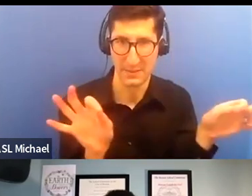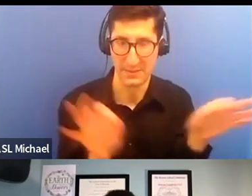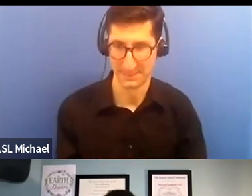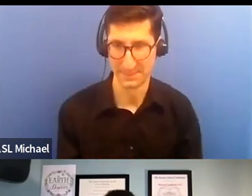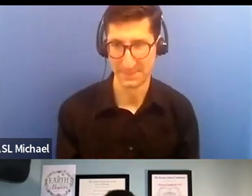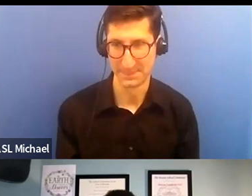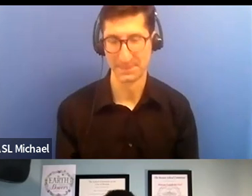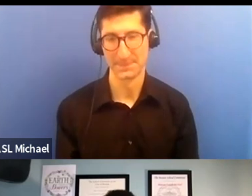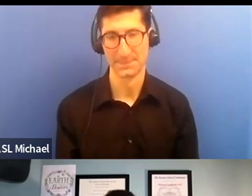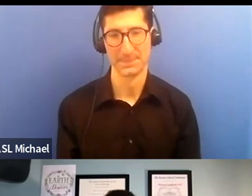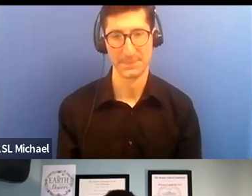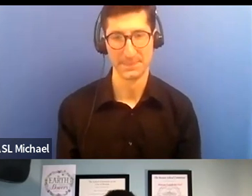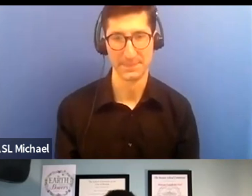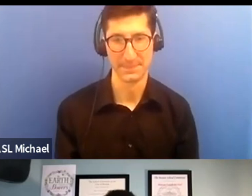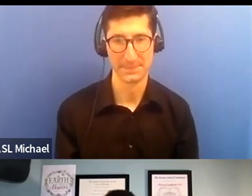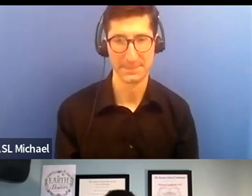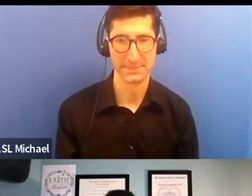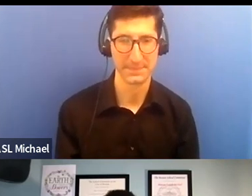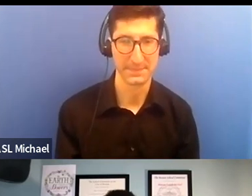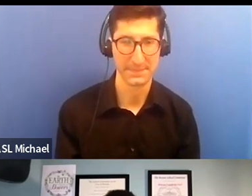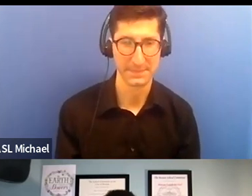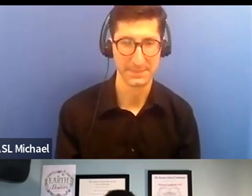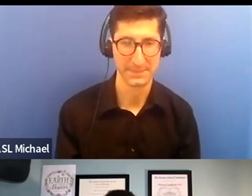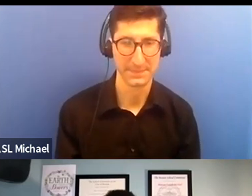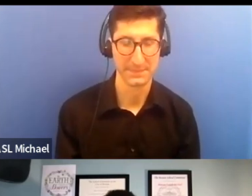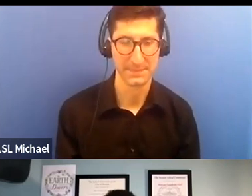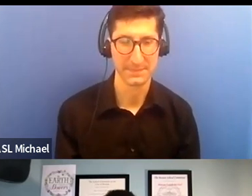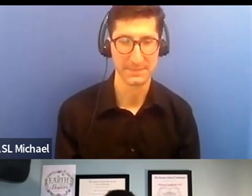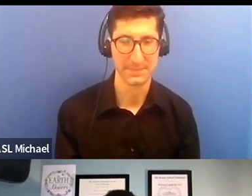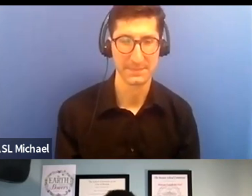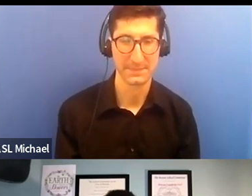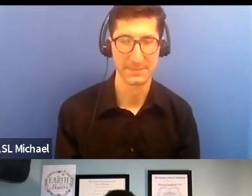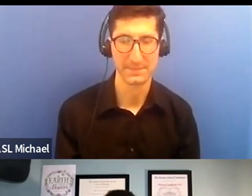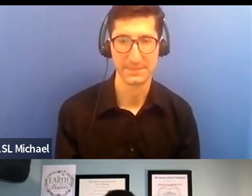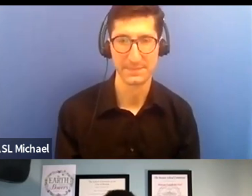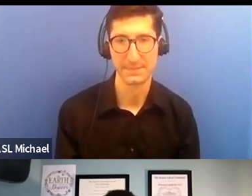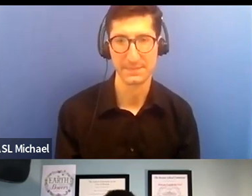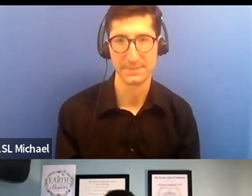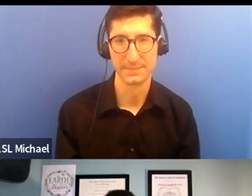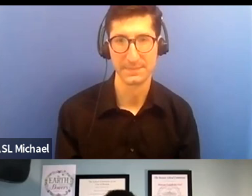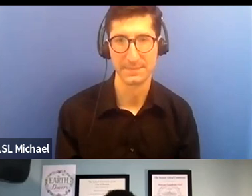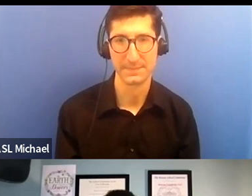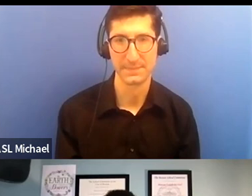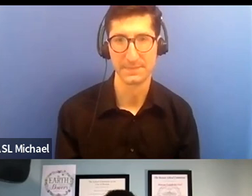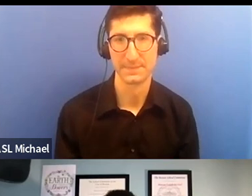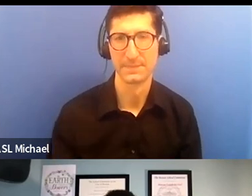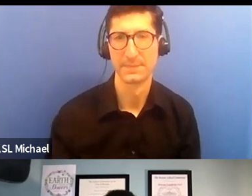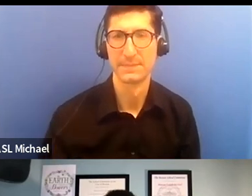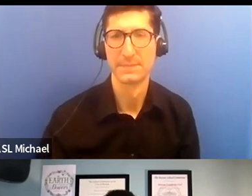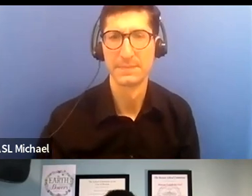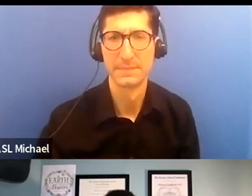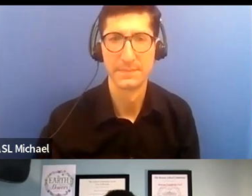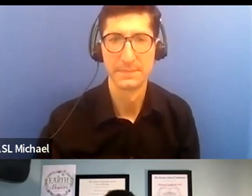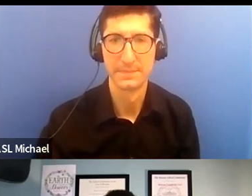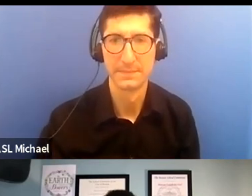của quý vị ngày hôm nay. Xin quý vị nhìn vào màn hình và tìm quả cầu. Khi tìm thấy quả cầu thì bấm vào Vietnamese, tiếng Việt